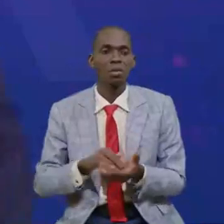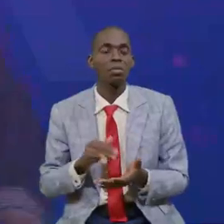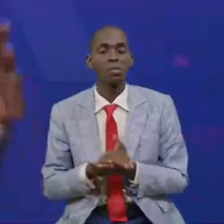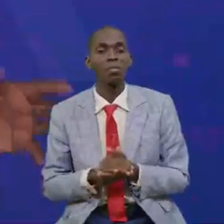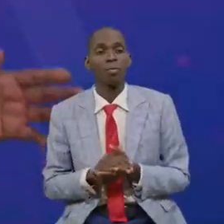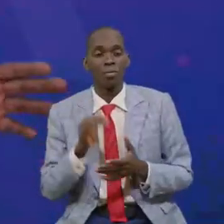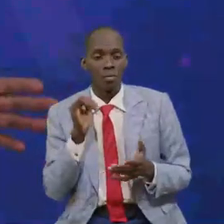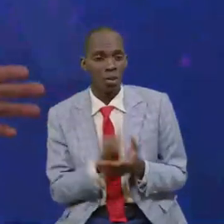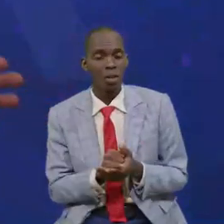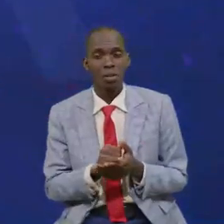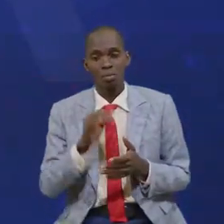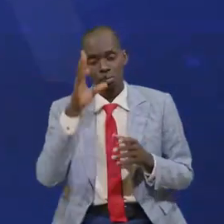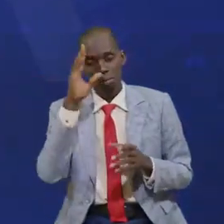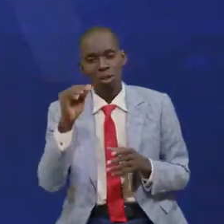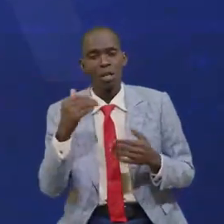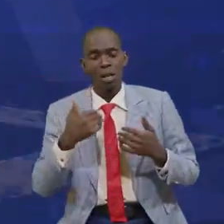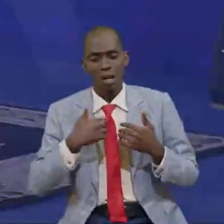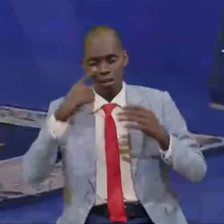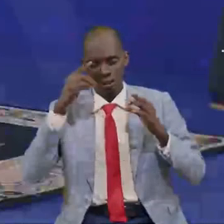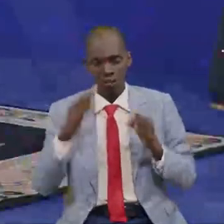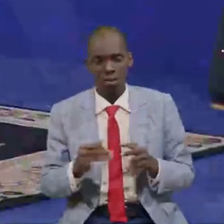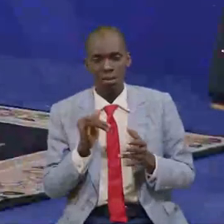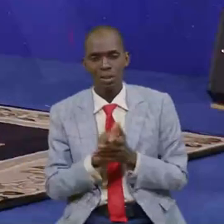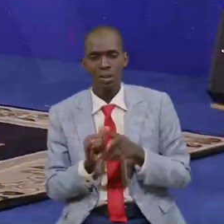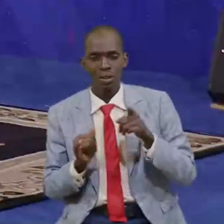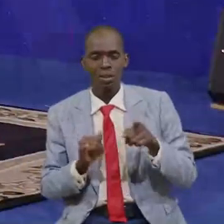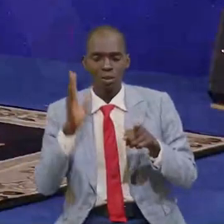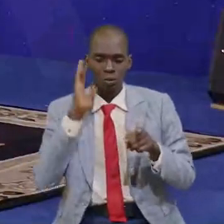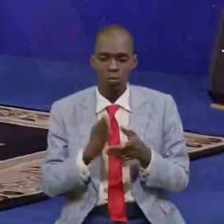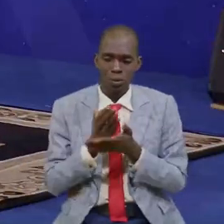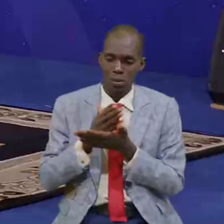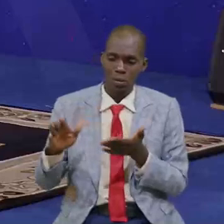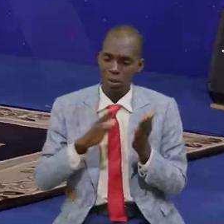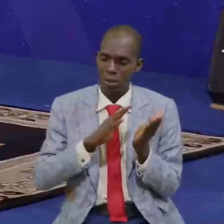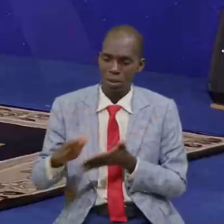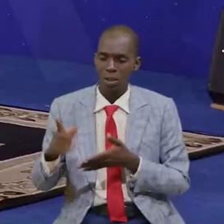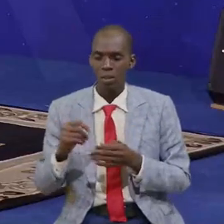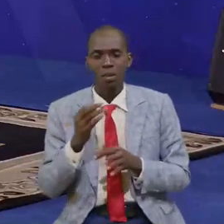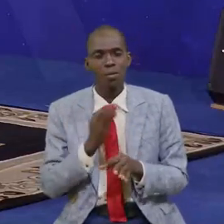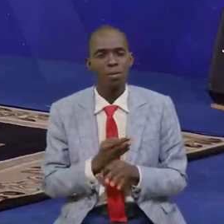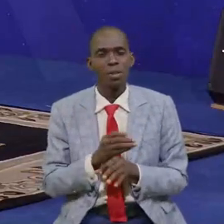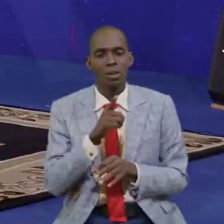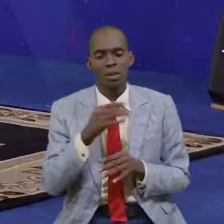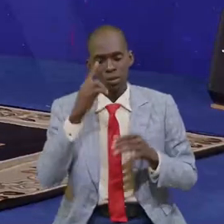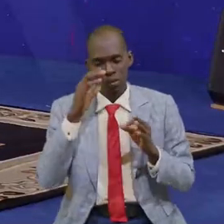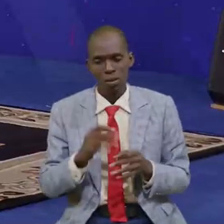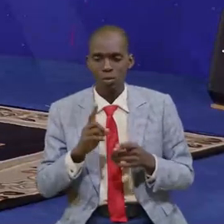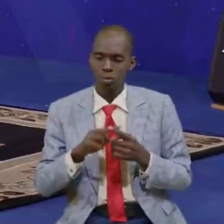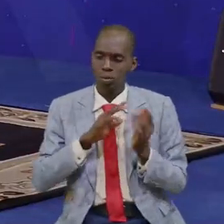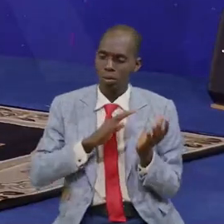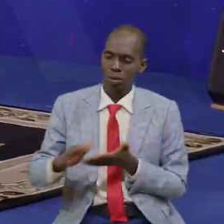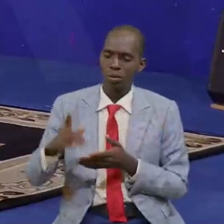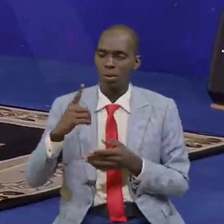a choisi qu'il va abandonner la foi et abandonner la grâce de